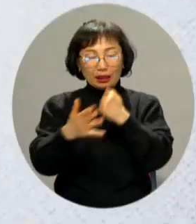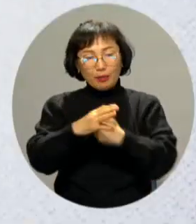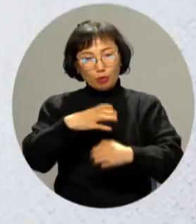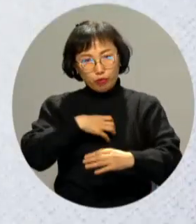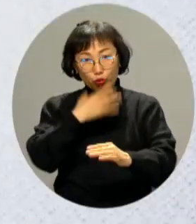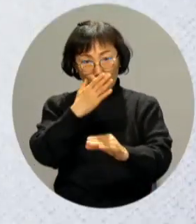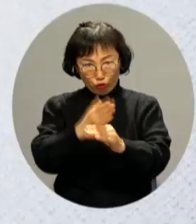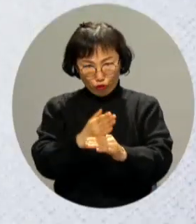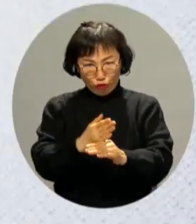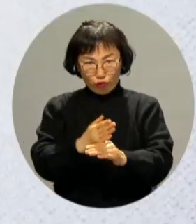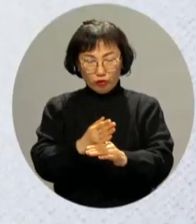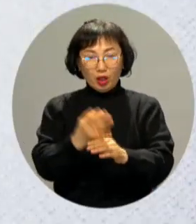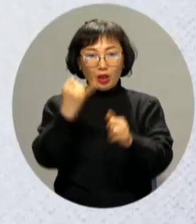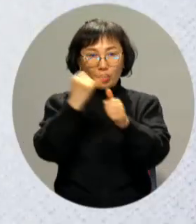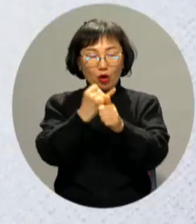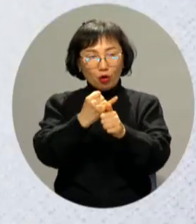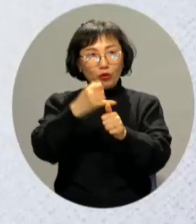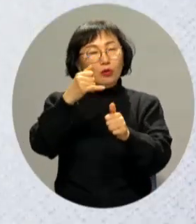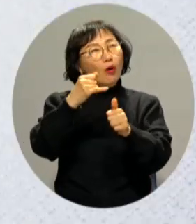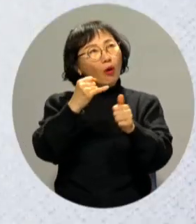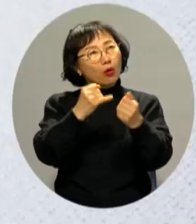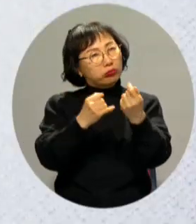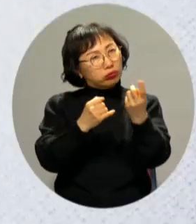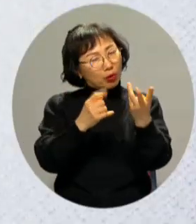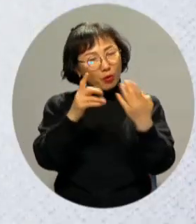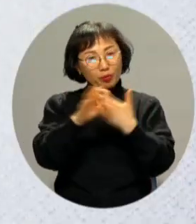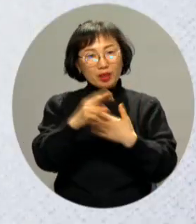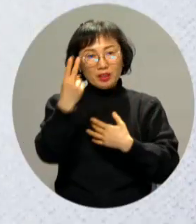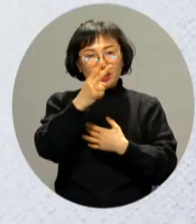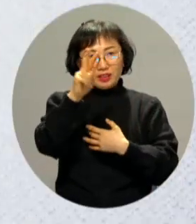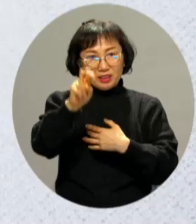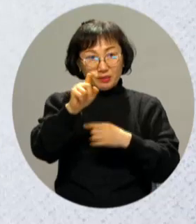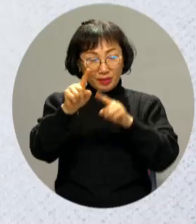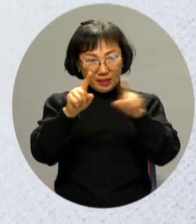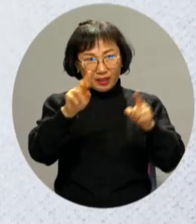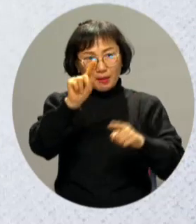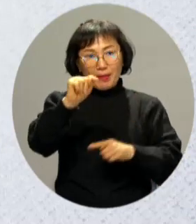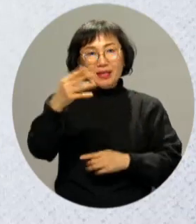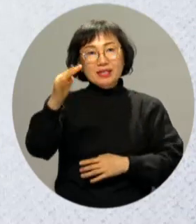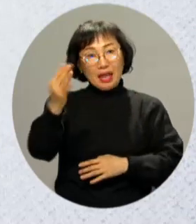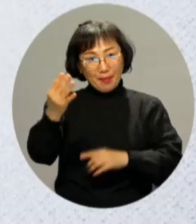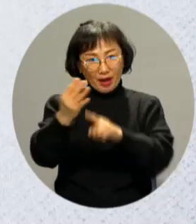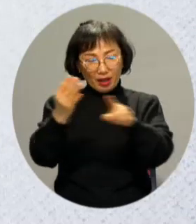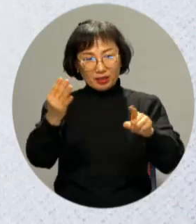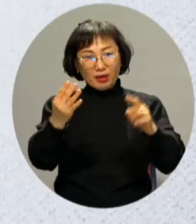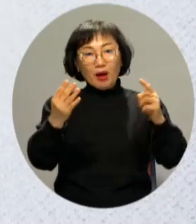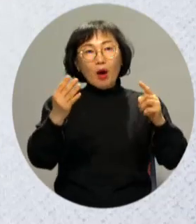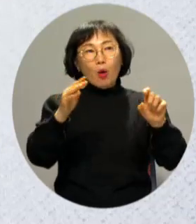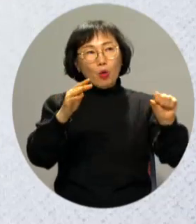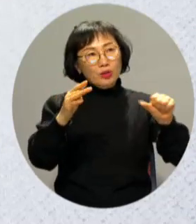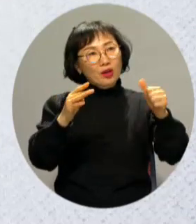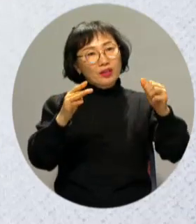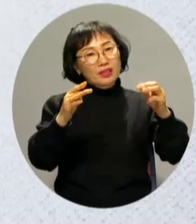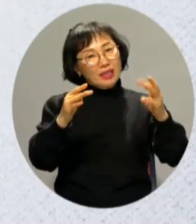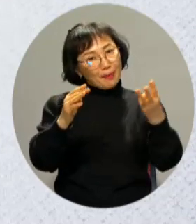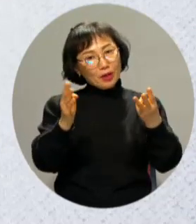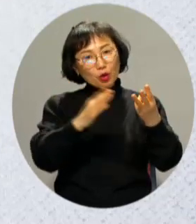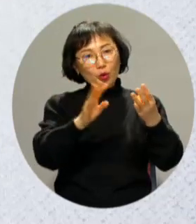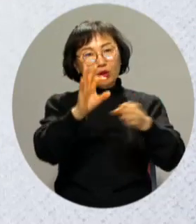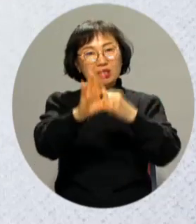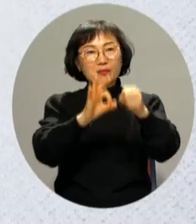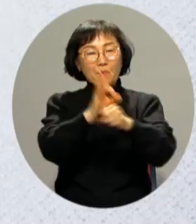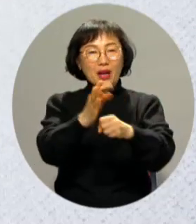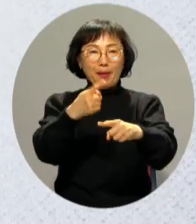출산율의 선행지표인 혼인건수는 지난 2011년 만사백건에서 2021년 5300건으로 10년 만에